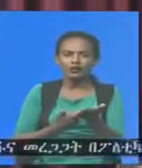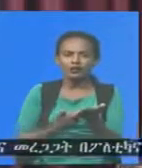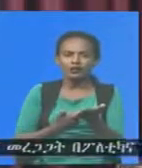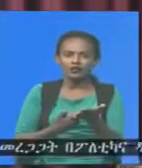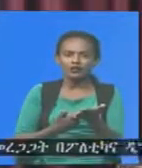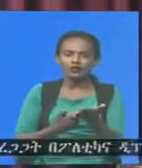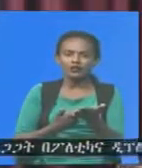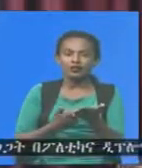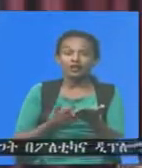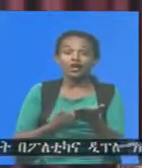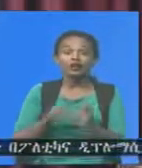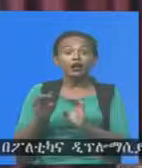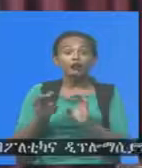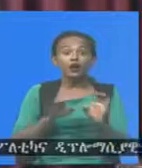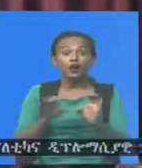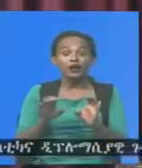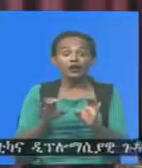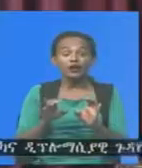አርጓል ይሄ